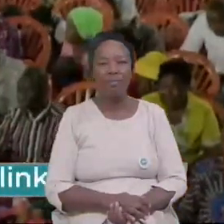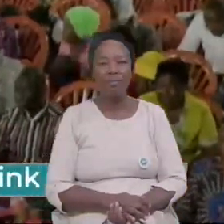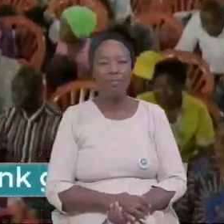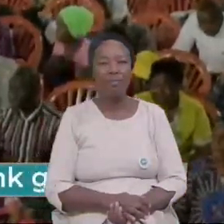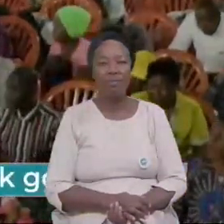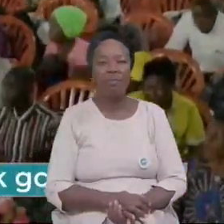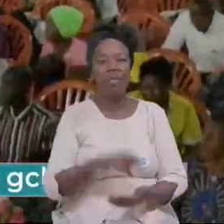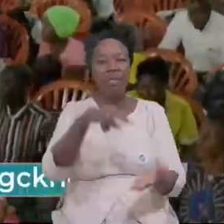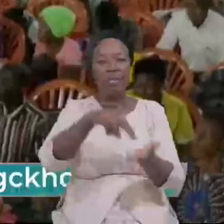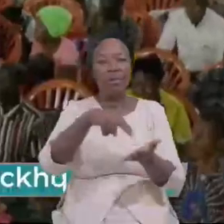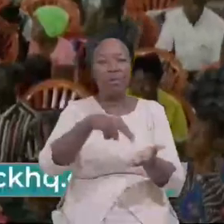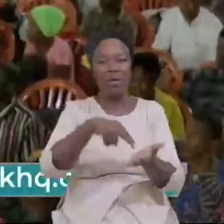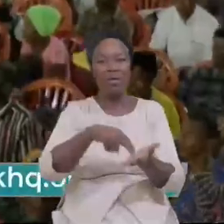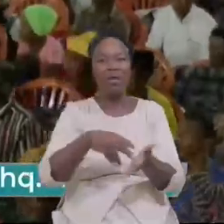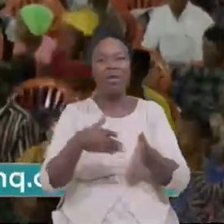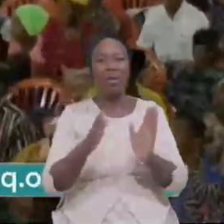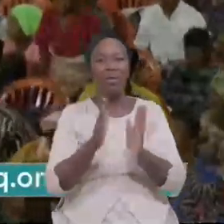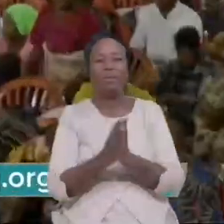Nous allons maintenant nous lever.